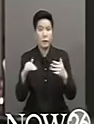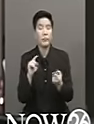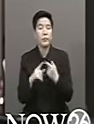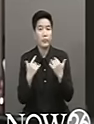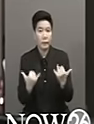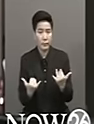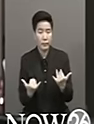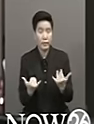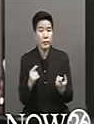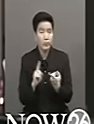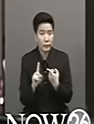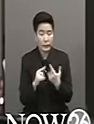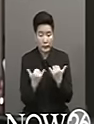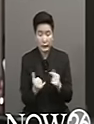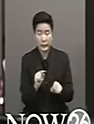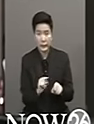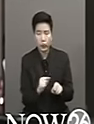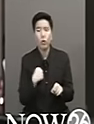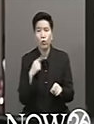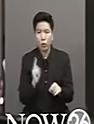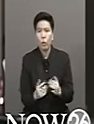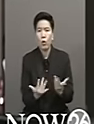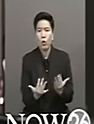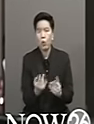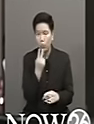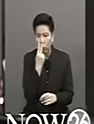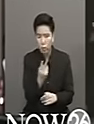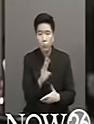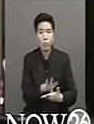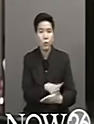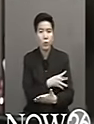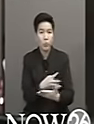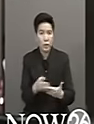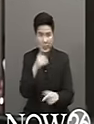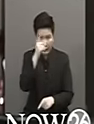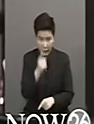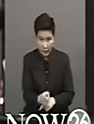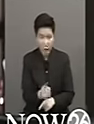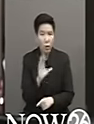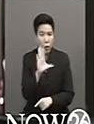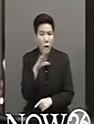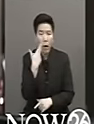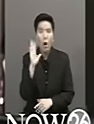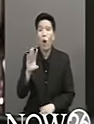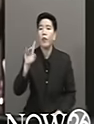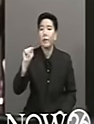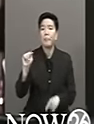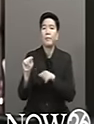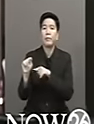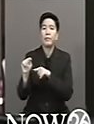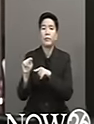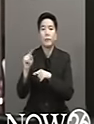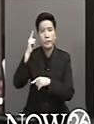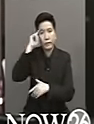ครับซึ่งเอ่อตรงนี้เนี่ยเราคงต้องรอดูนะฮะว่านโยบายจริงๆของโดนัลทรัมป์เนี่ยเอ่อ